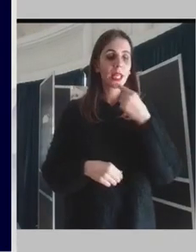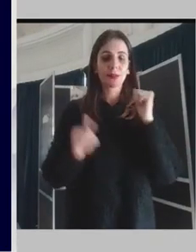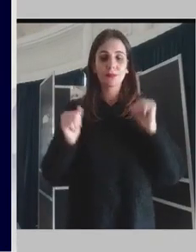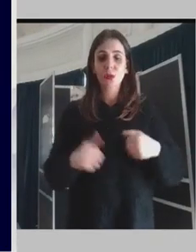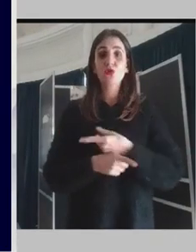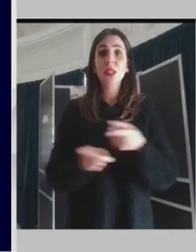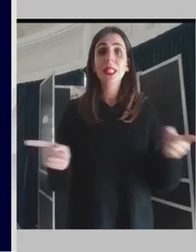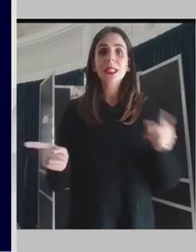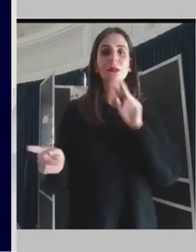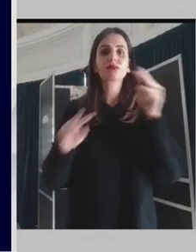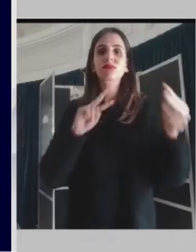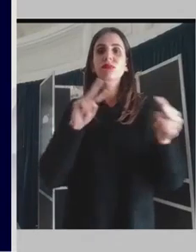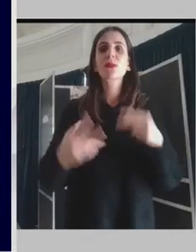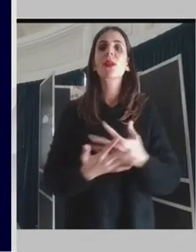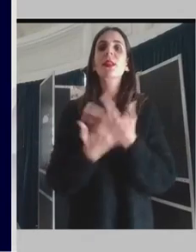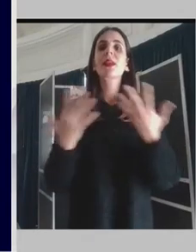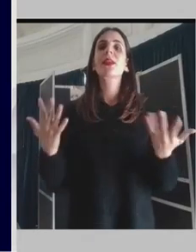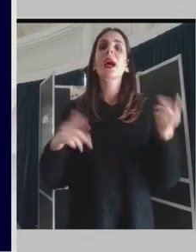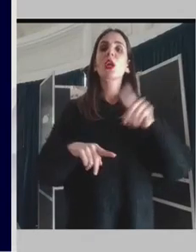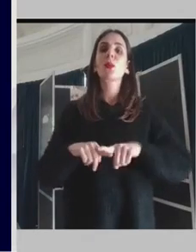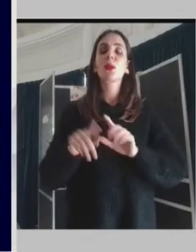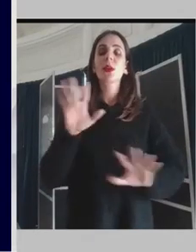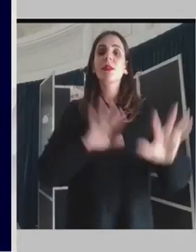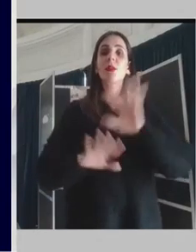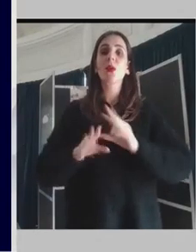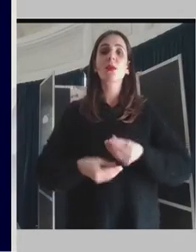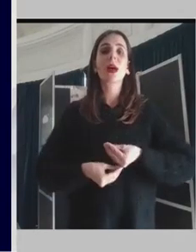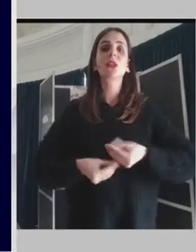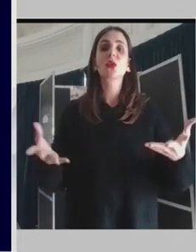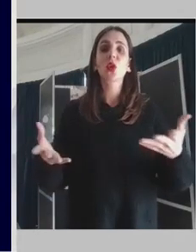delle risposte e fornire appunto quella che è